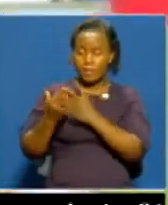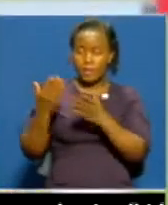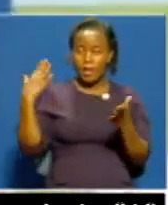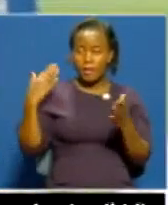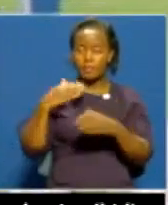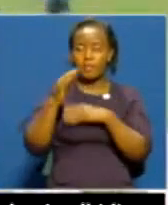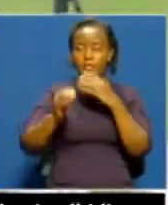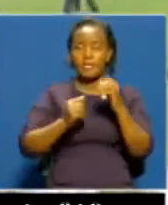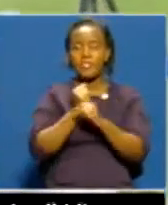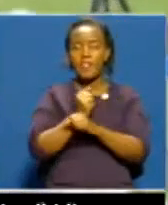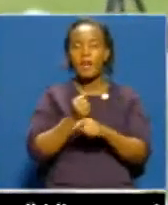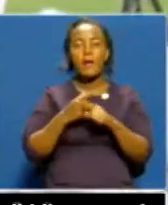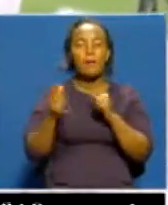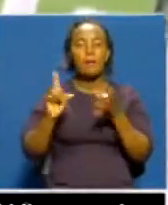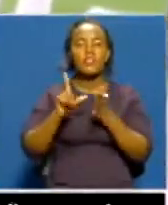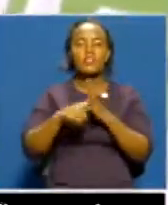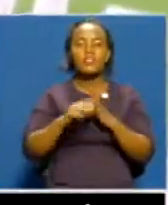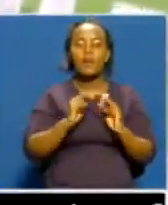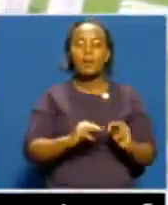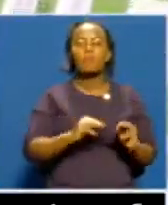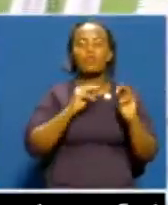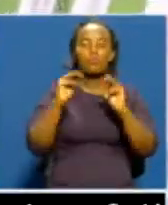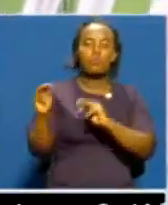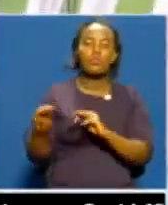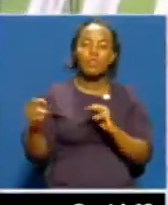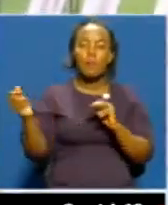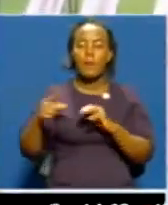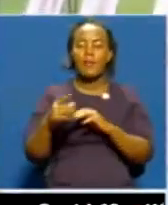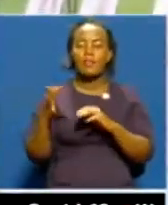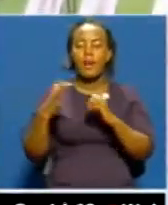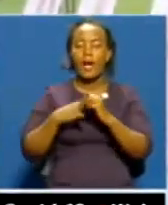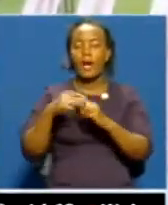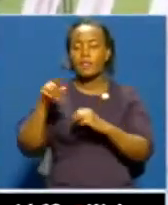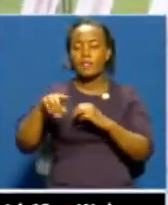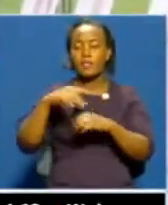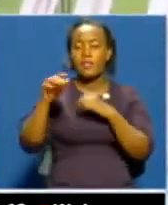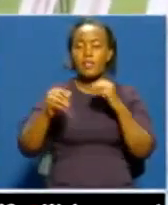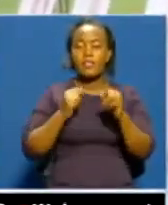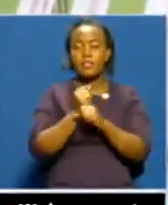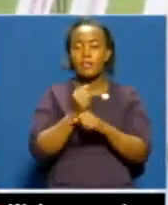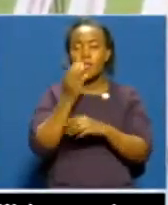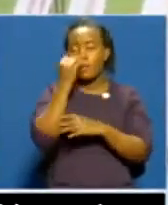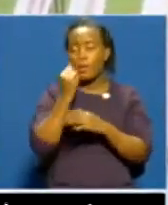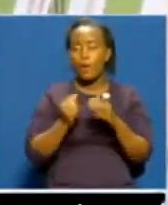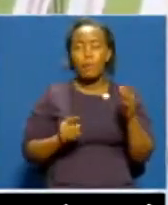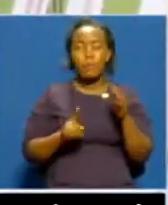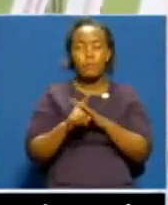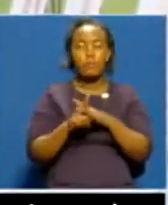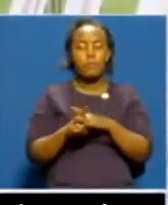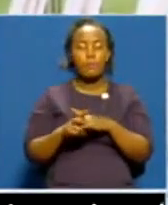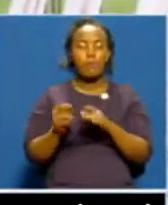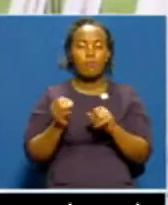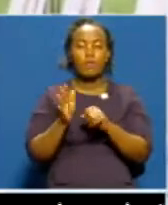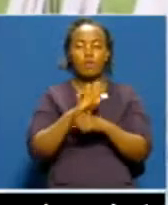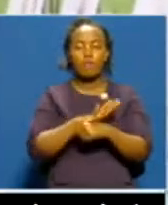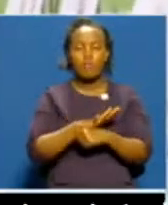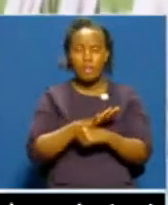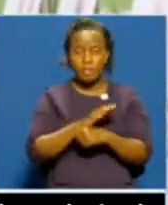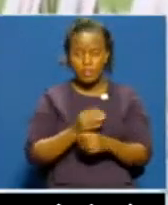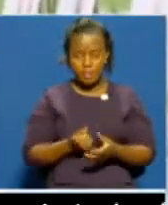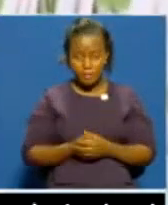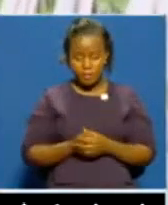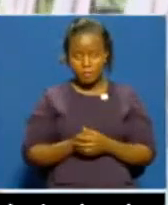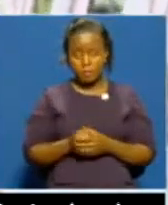lakini ziliahirishwa hadi mwezi Agosti mwaka huu kutokana na kuzuka kwa ugonjwa wa COVID-19. Kamati